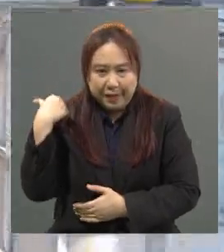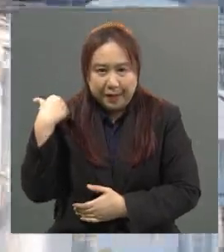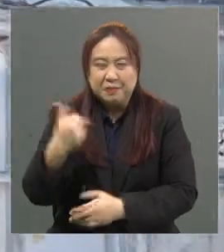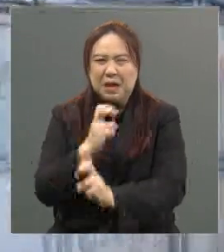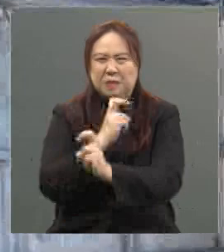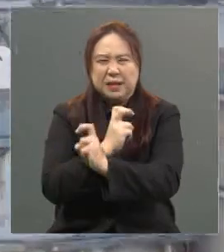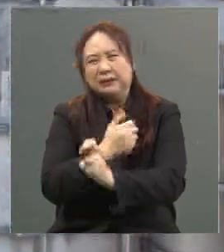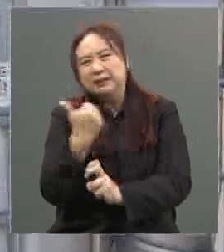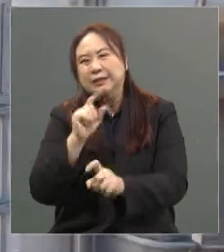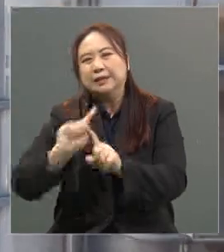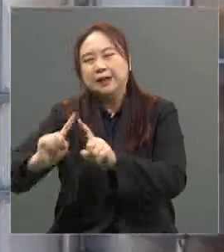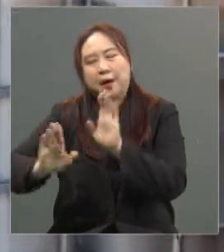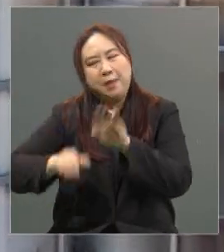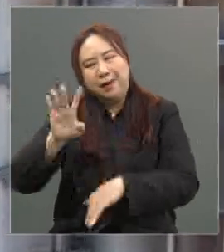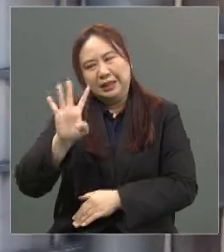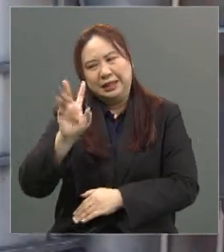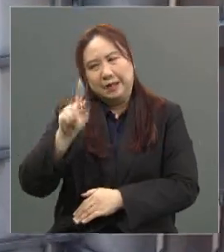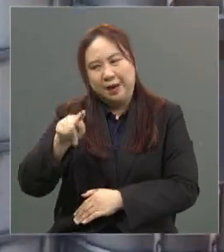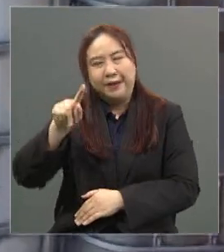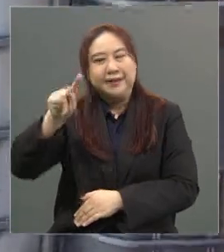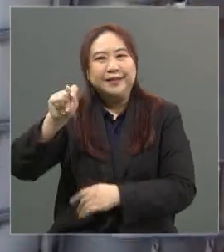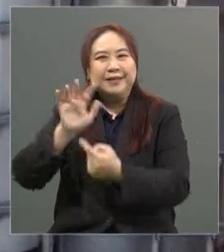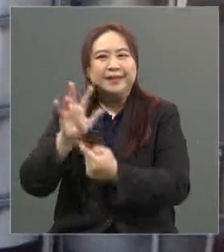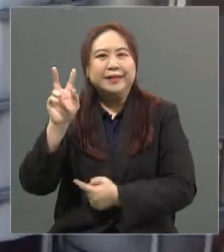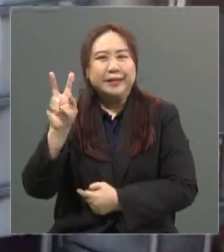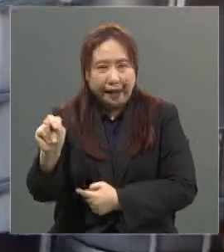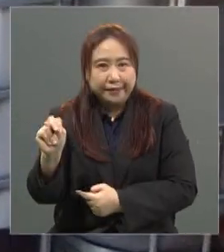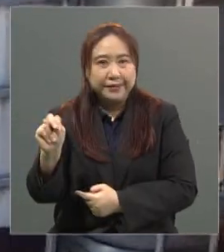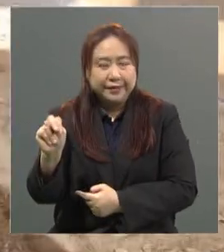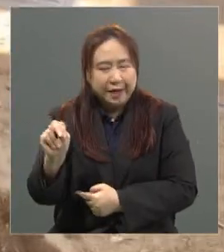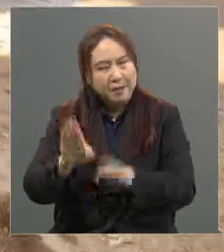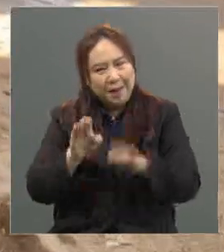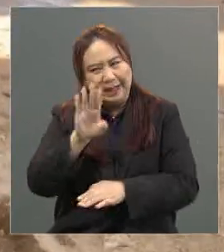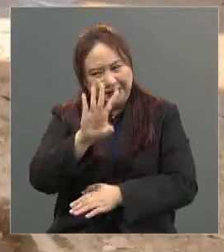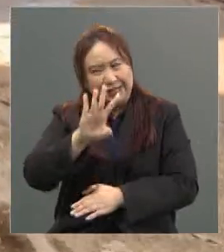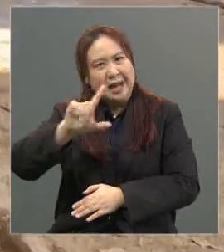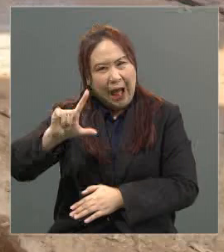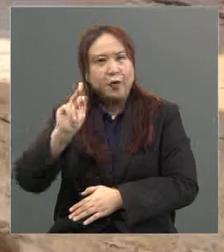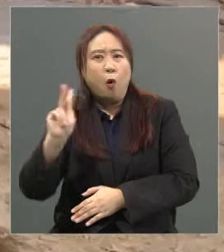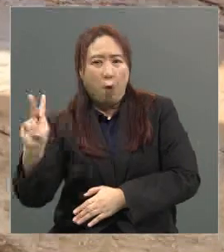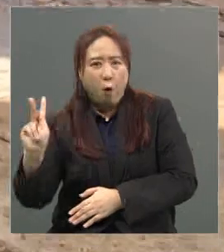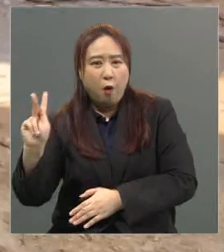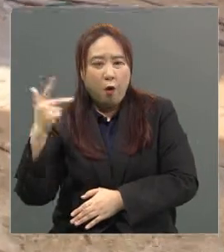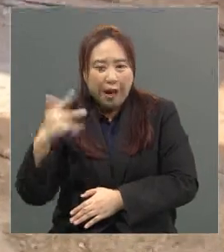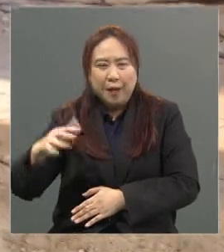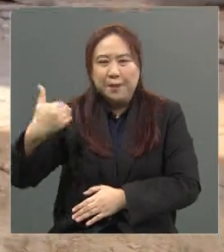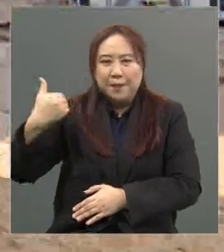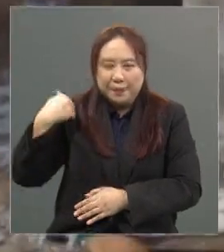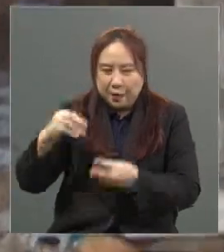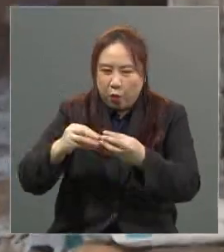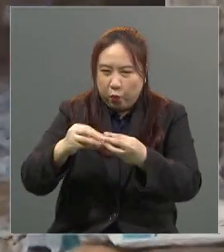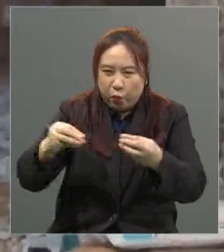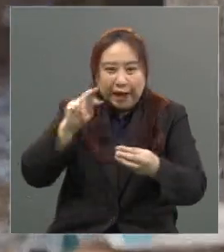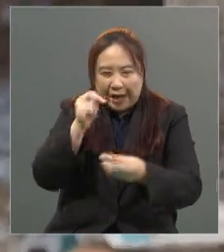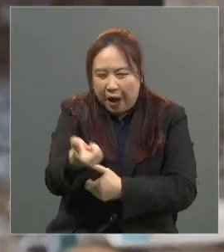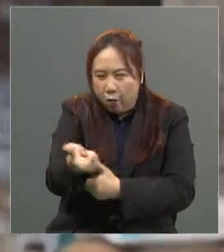ประมาณ 4,000ตันตันนึงก็ 1กล 4,000ตันก็คือ 4ล้านกลฮะแล้วก็ยังมีสายยางเก่าซึ่งพวกเยมันเป็นวัตถุ WiFi